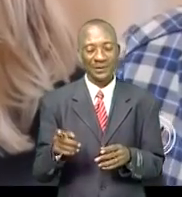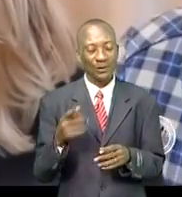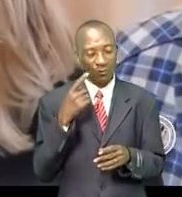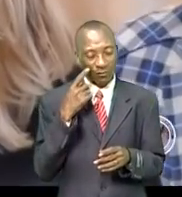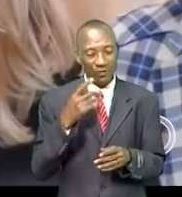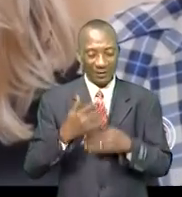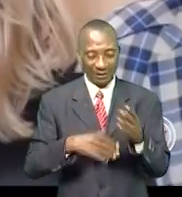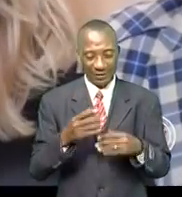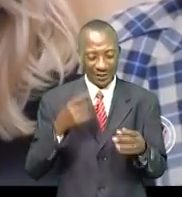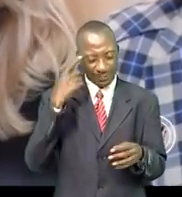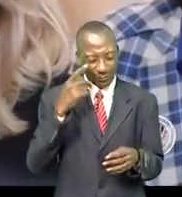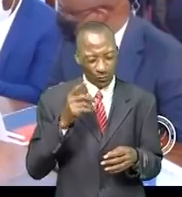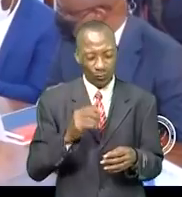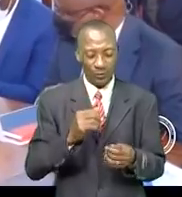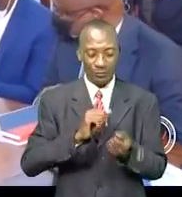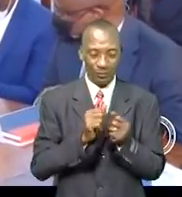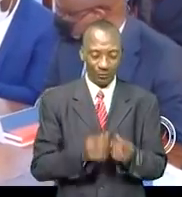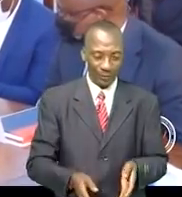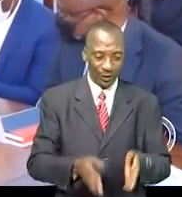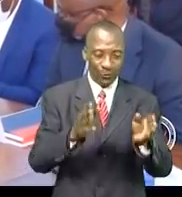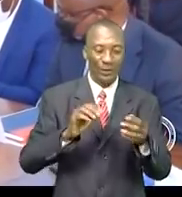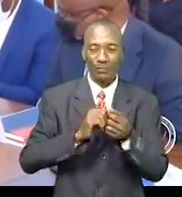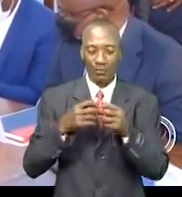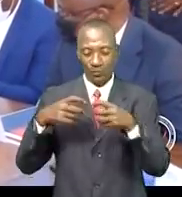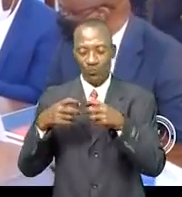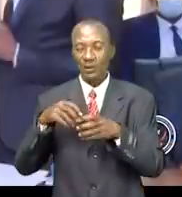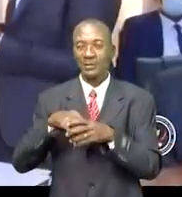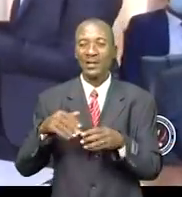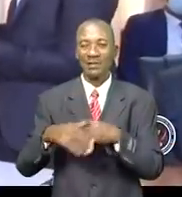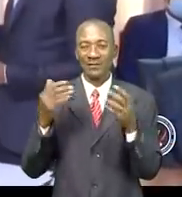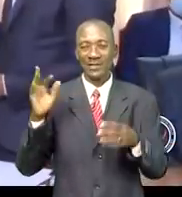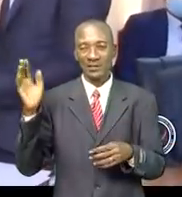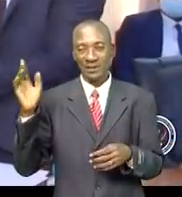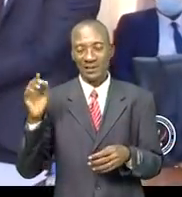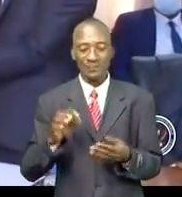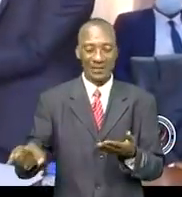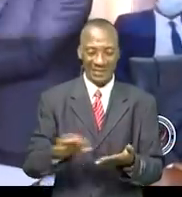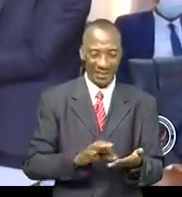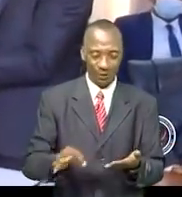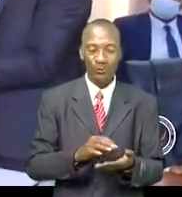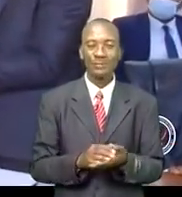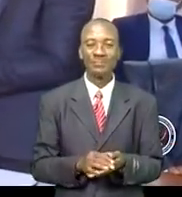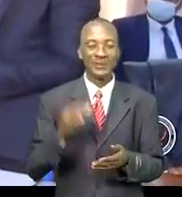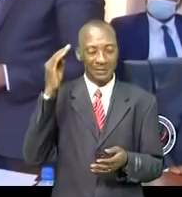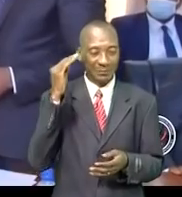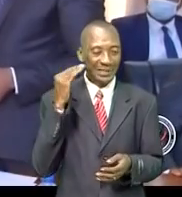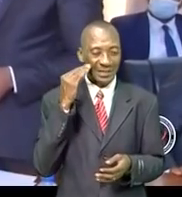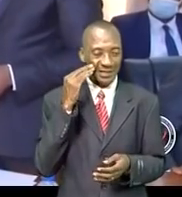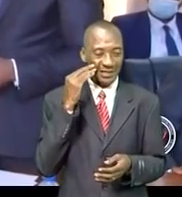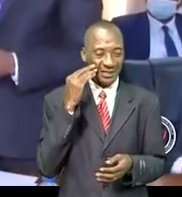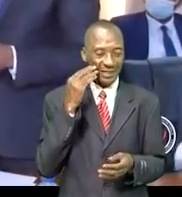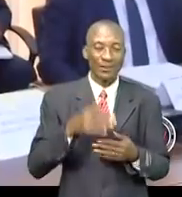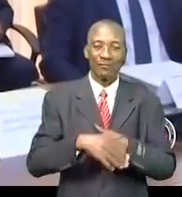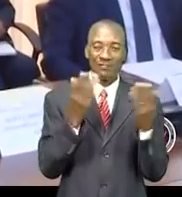infrastructures dans les secteurs de l'énergie et de l'urbanisme dans la ville de Kinshasa. La signature a mis ensemble le ministre d'État, ministre de l'urbanisme